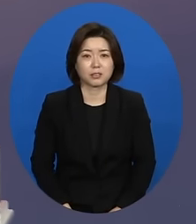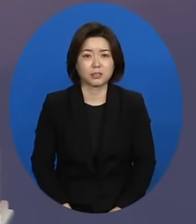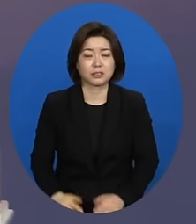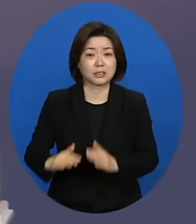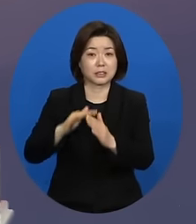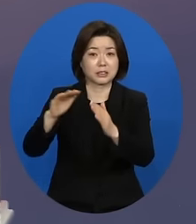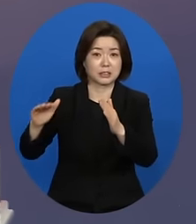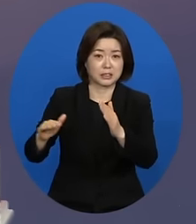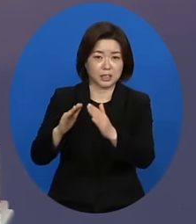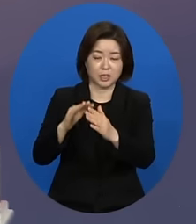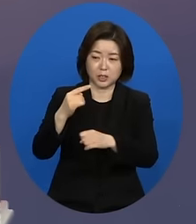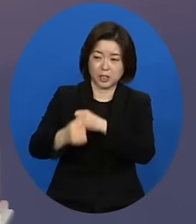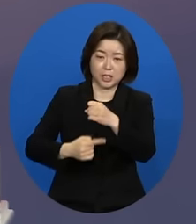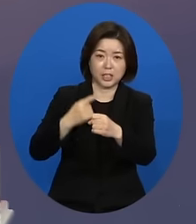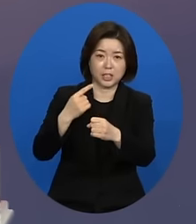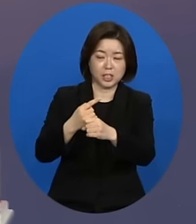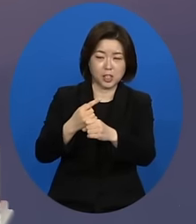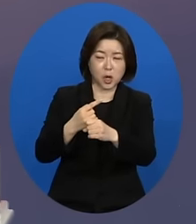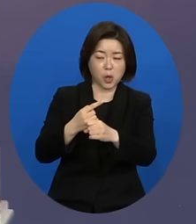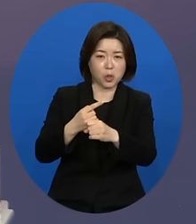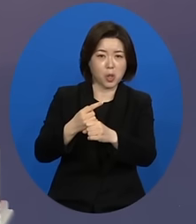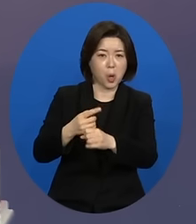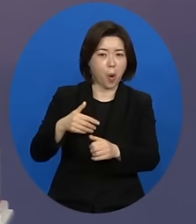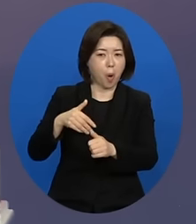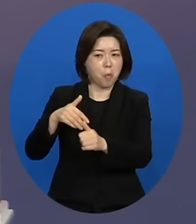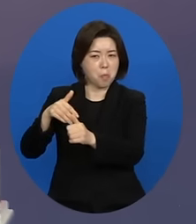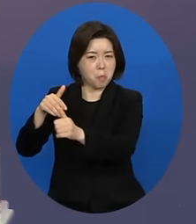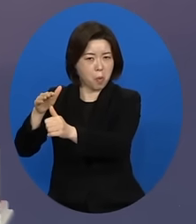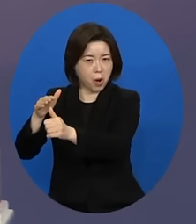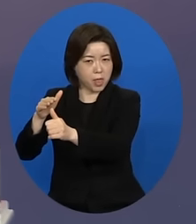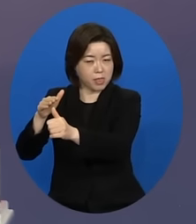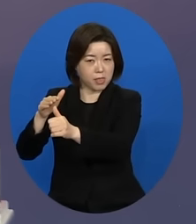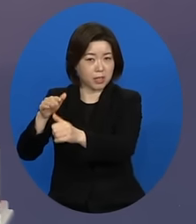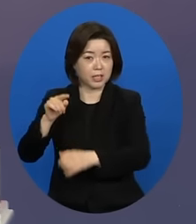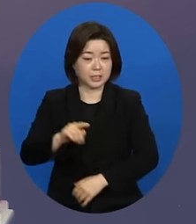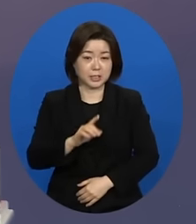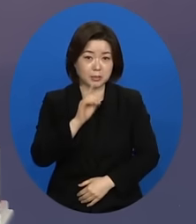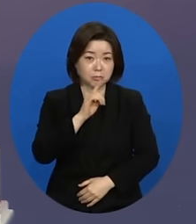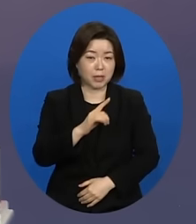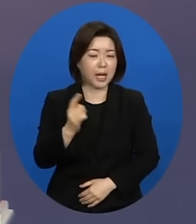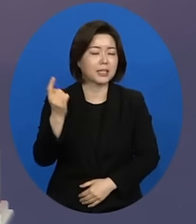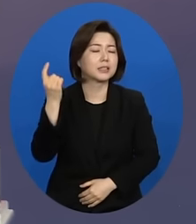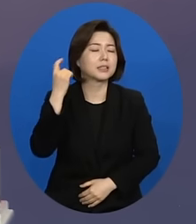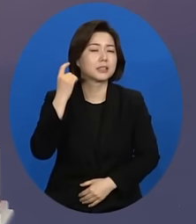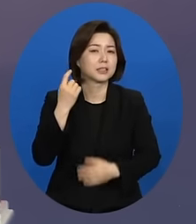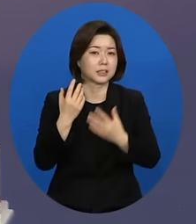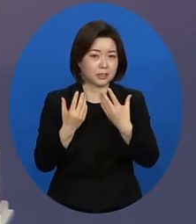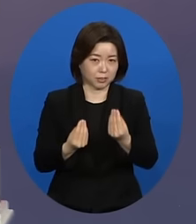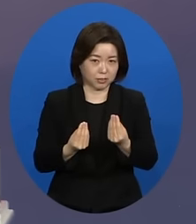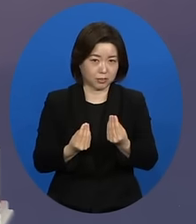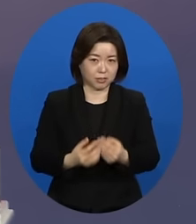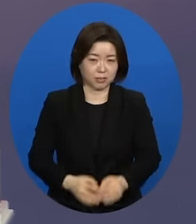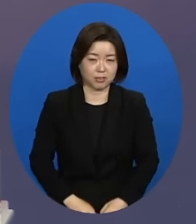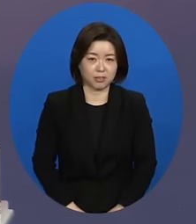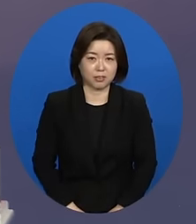가정에 1년 교환학생으로 보내려고 한다는 이야기를 들었습니다.